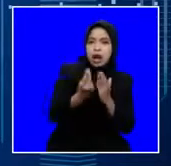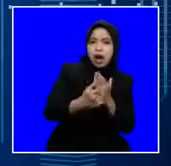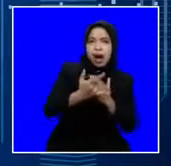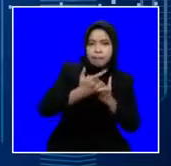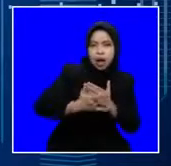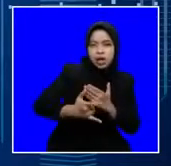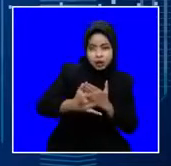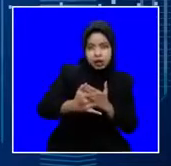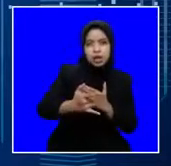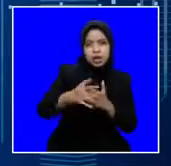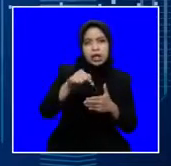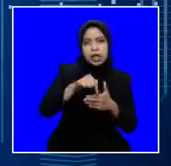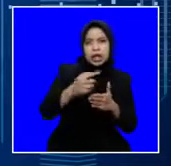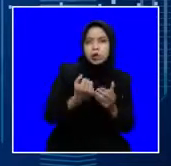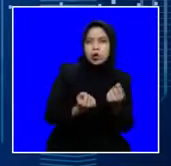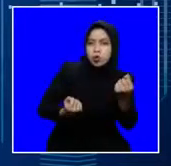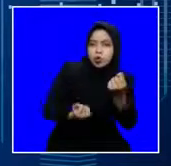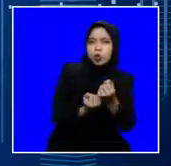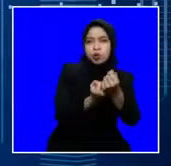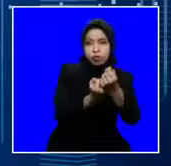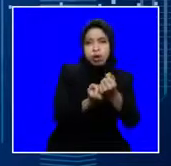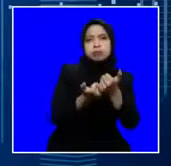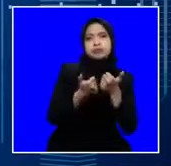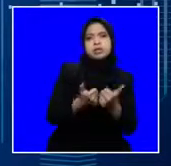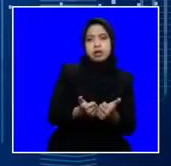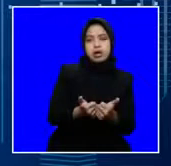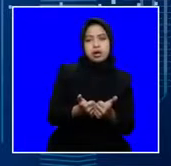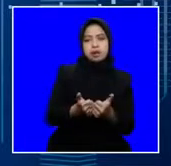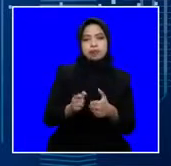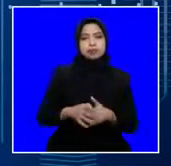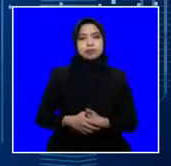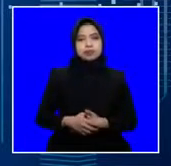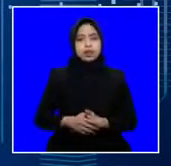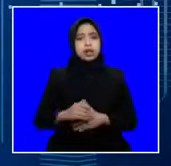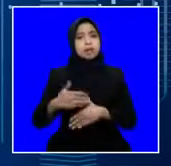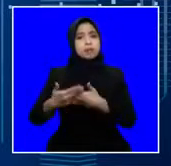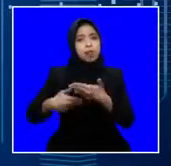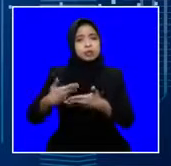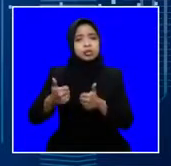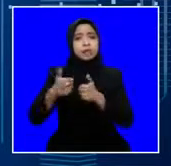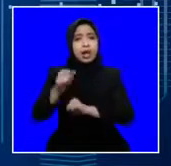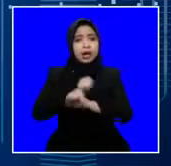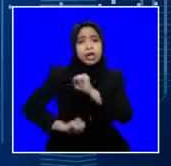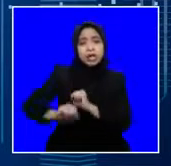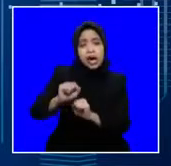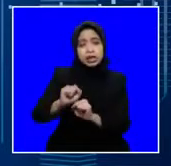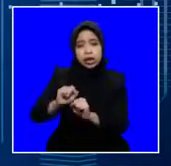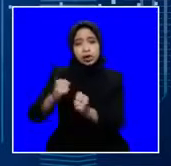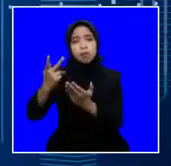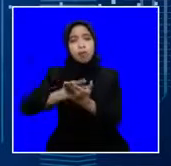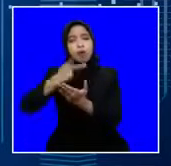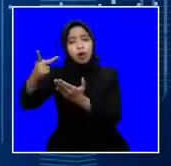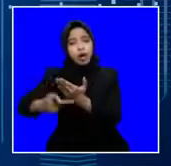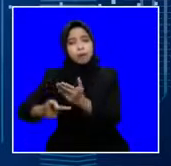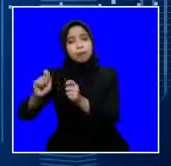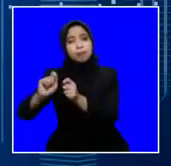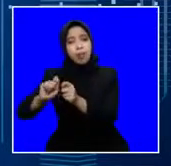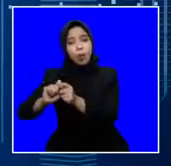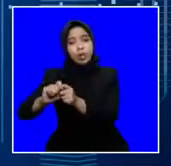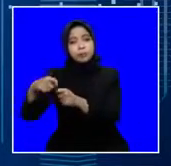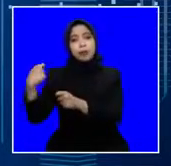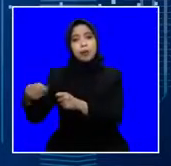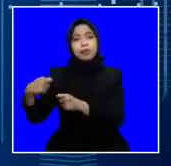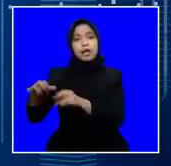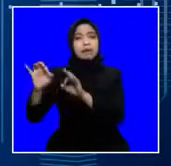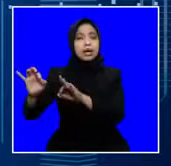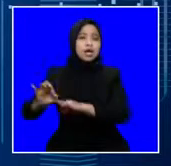bisa memberikan dukungan yang fleksibel dan efektif bagi program-program yang didesain oleh Kementerian